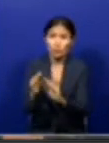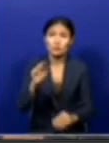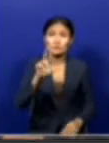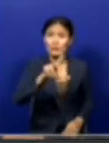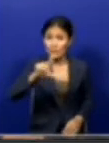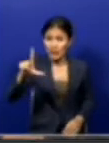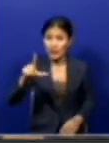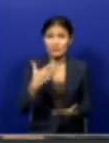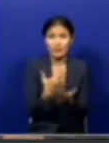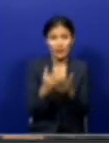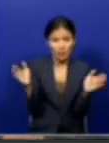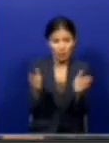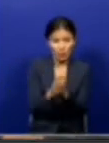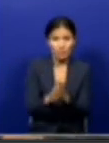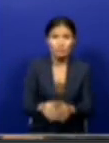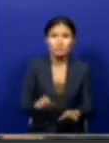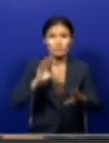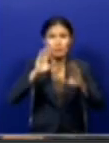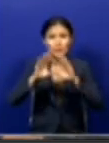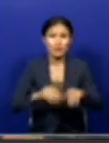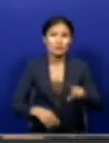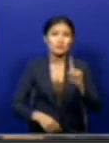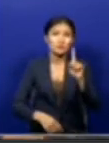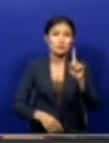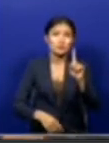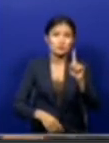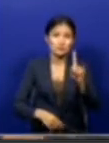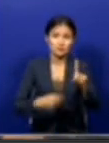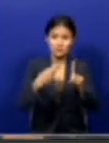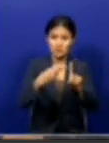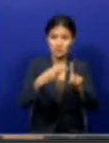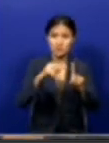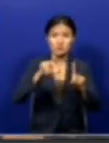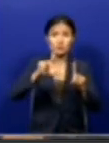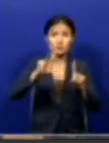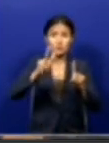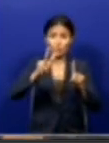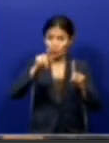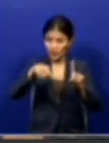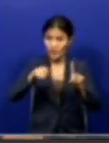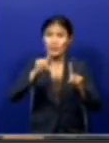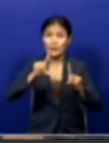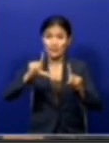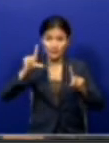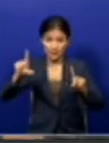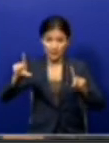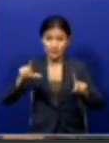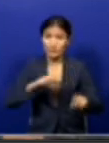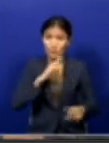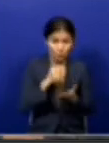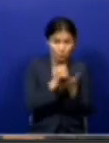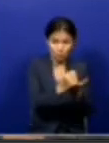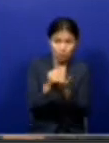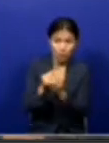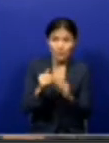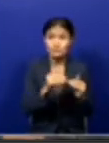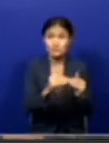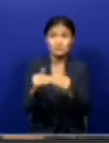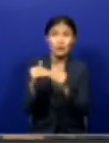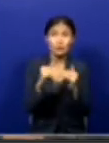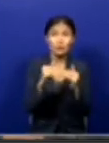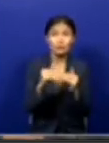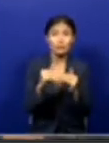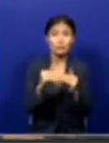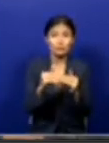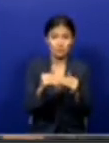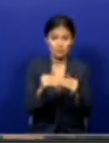มาณ 12,000 ล้านครับถ้าเราจะช่วยแบบให้เกิดความเสมอภาคและเกิดความเท่าเทียมนะครับ